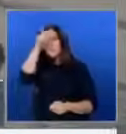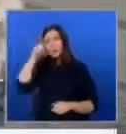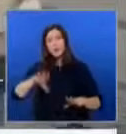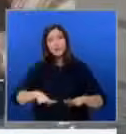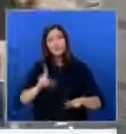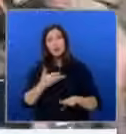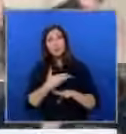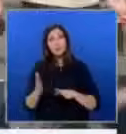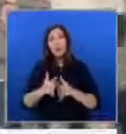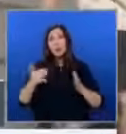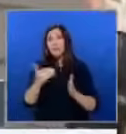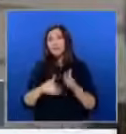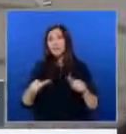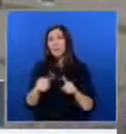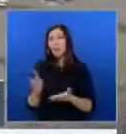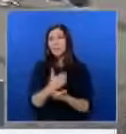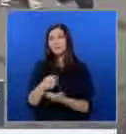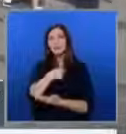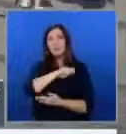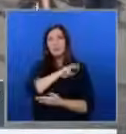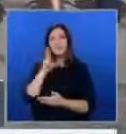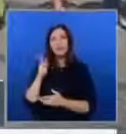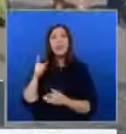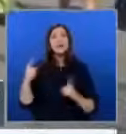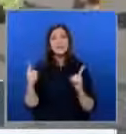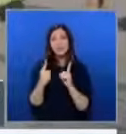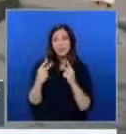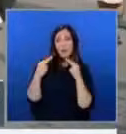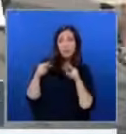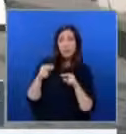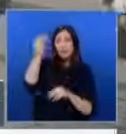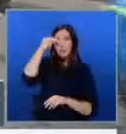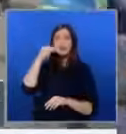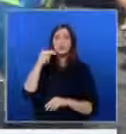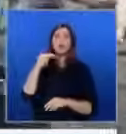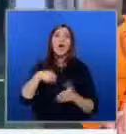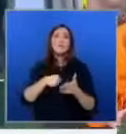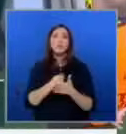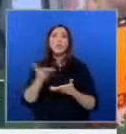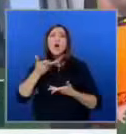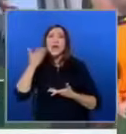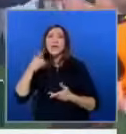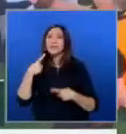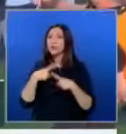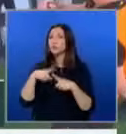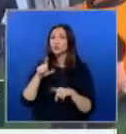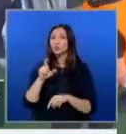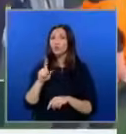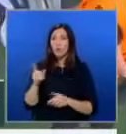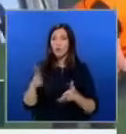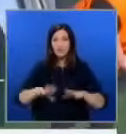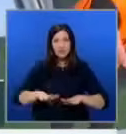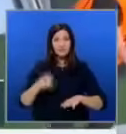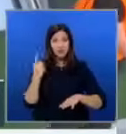градът, в който ще се провере големия полуфинал между Испания и Франция. Срещата ще бъде наблюдавана от българската футболна легенда Христо Стоичков. Той е в града,